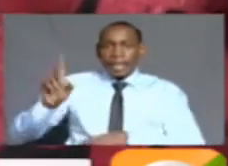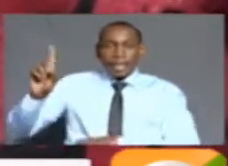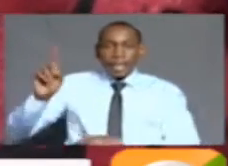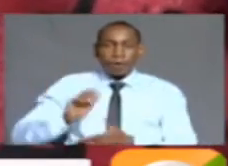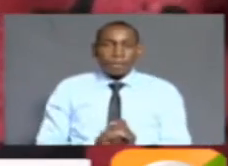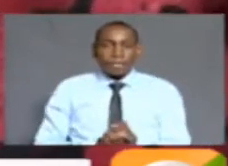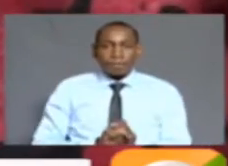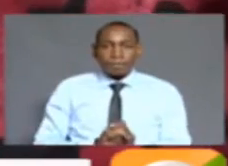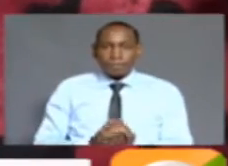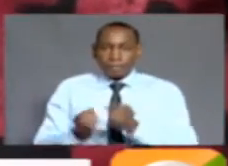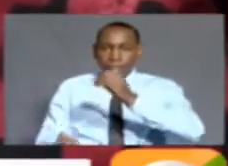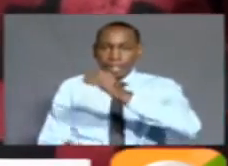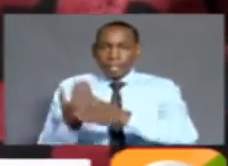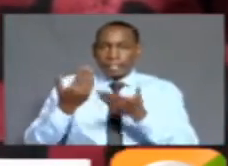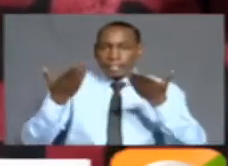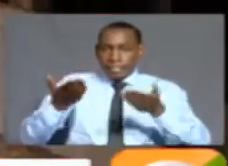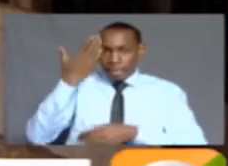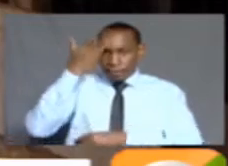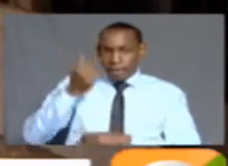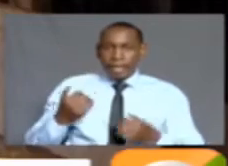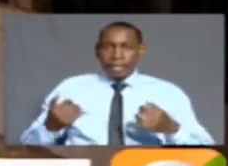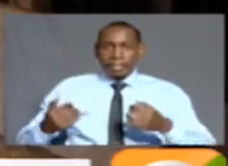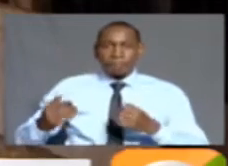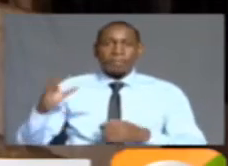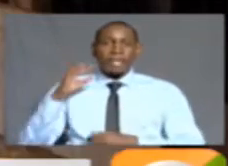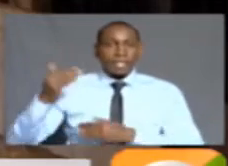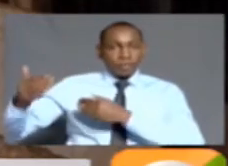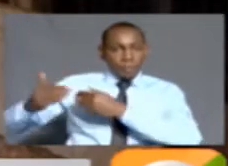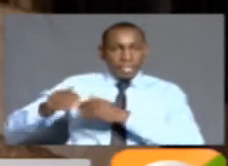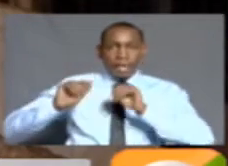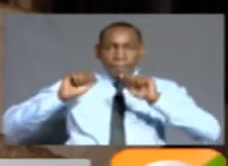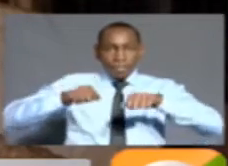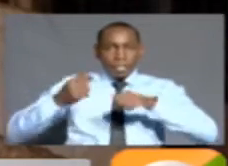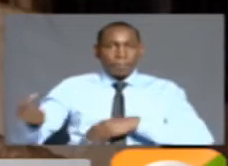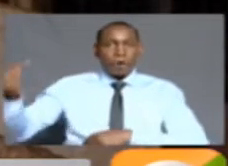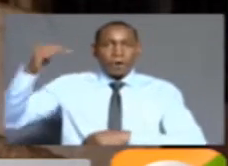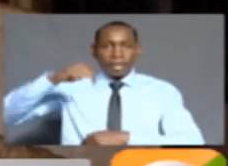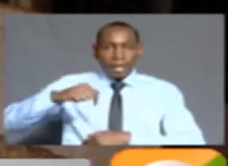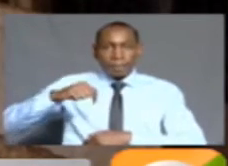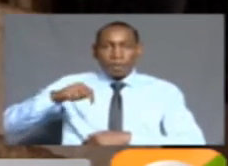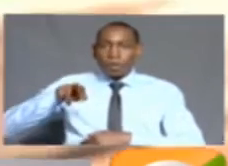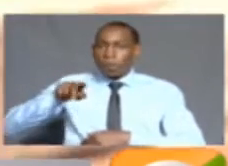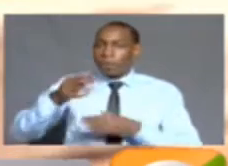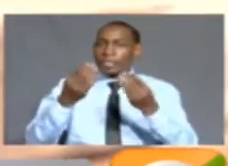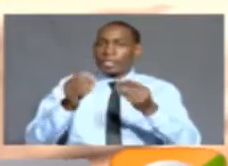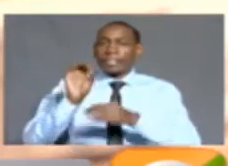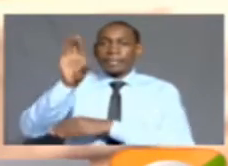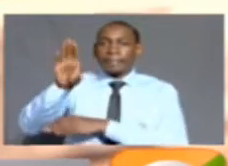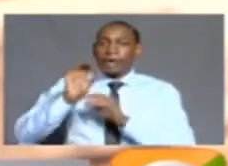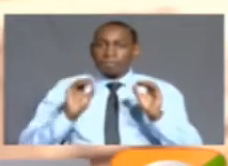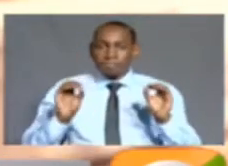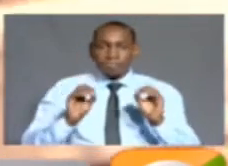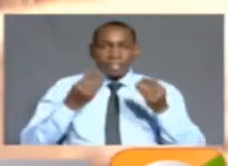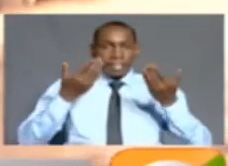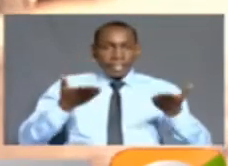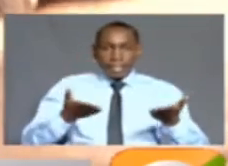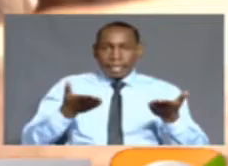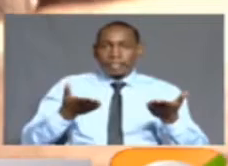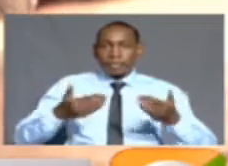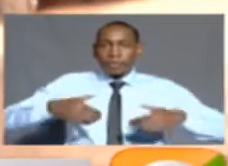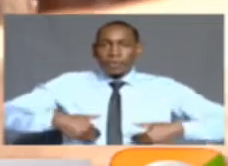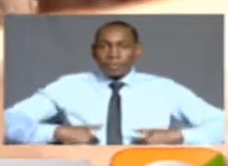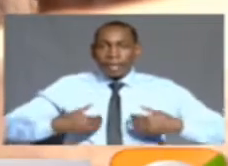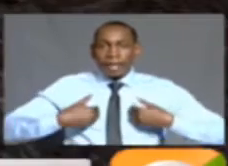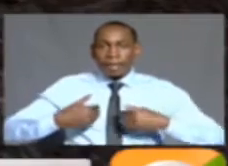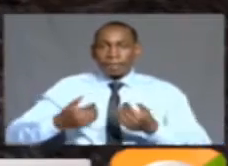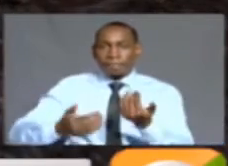Niliweka hapa kwa sababu wateja wako karibu. So mtu akitaka kununua hapa karibu anaweza kuja, anaweza tembea kwa urahisi bila kwenda mbali. Kwa sasa Naftal amefuga